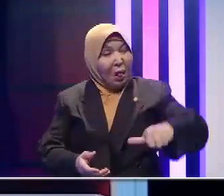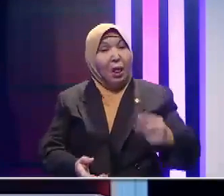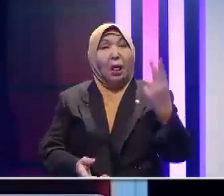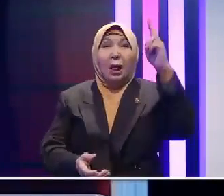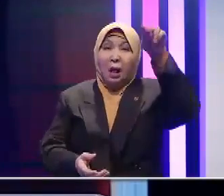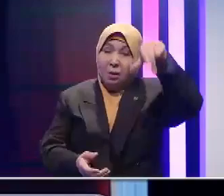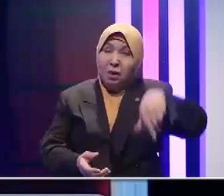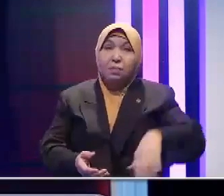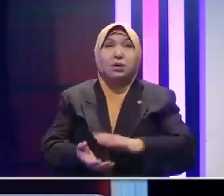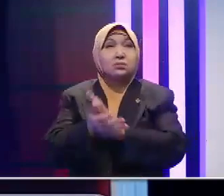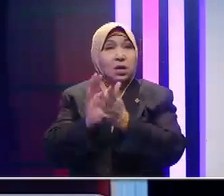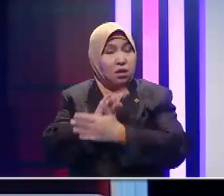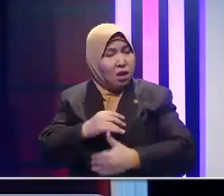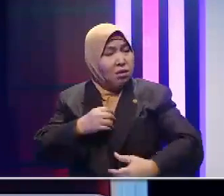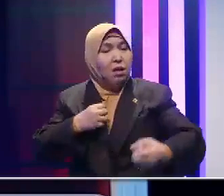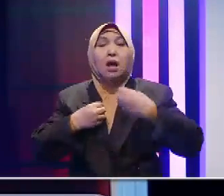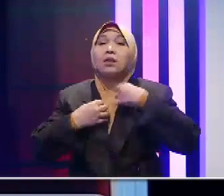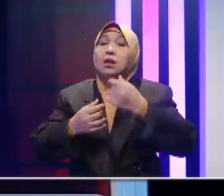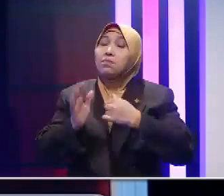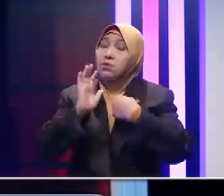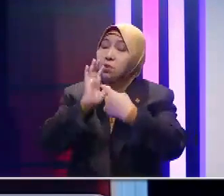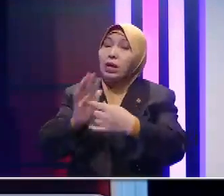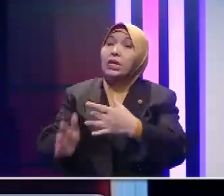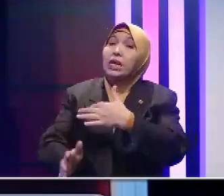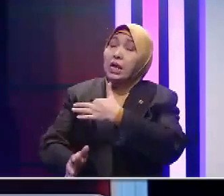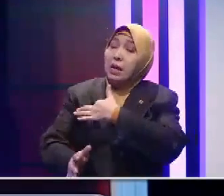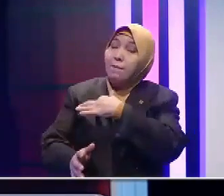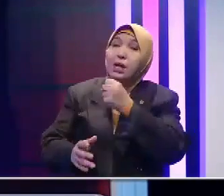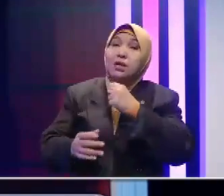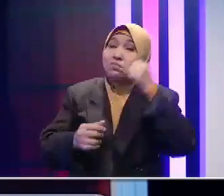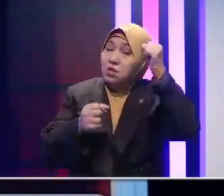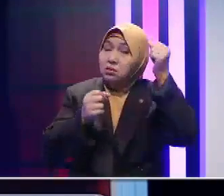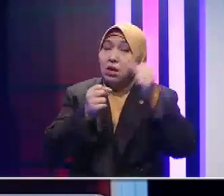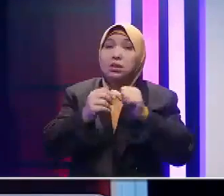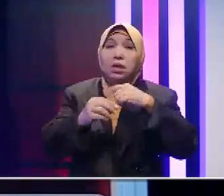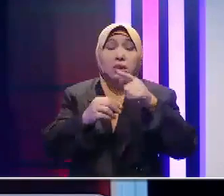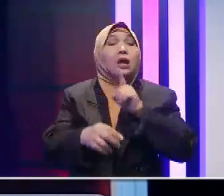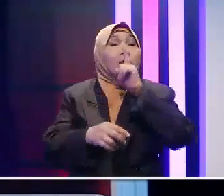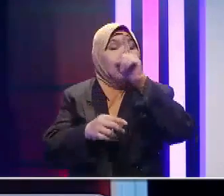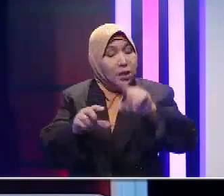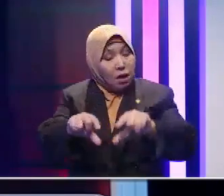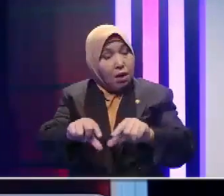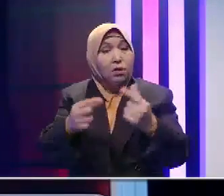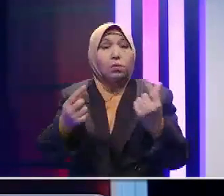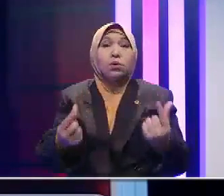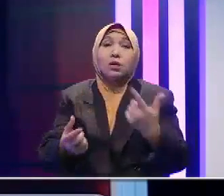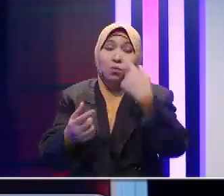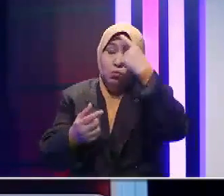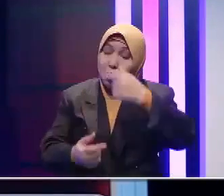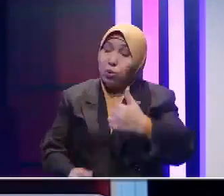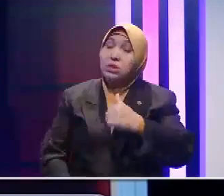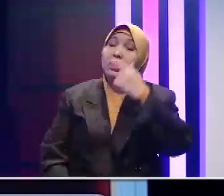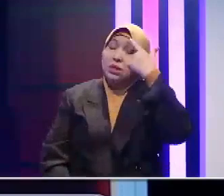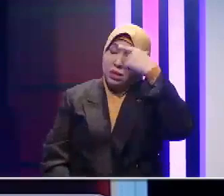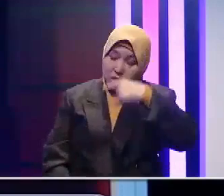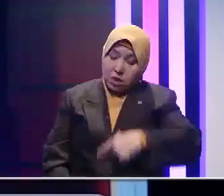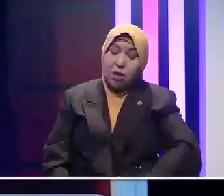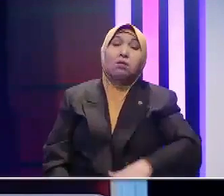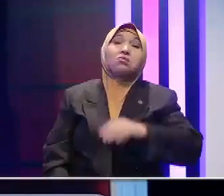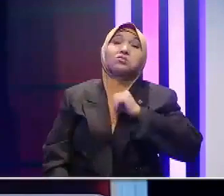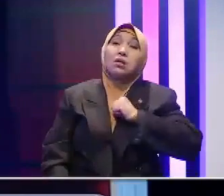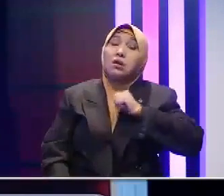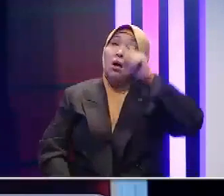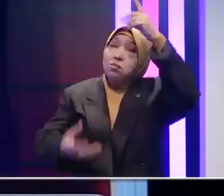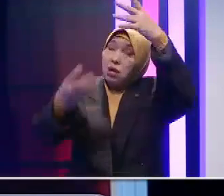adalah pemangkin iman kita. Yang selalu saya peringatkan tentang kebenaran Quran ini untuk diri saya juga, yang Allah telah